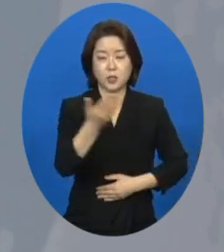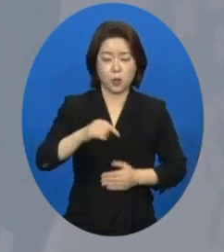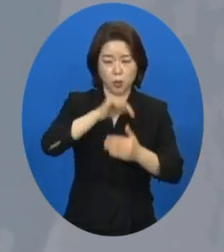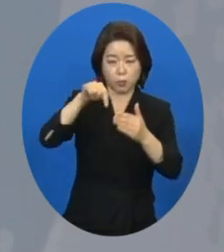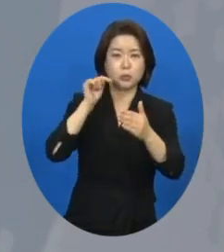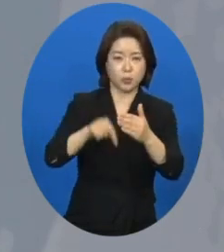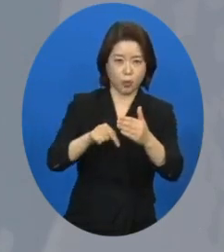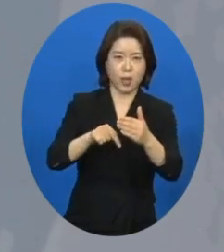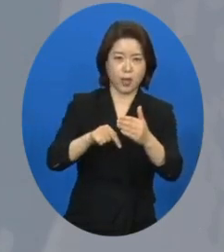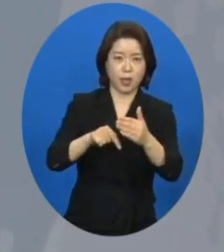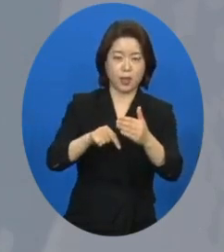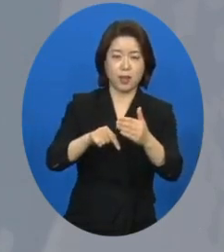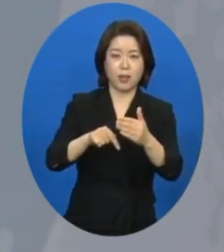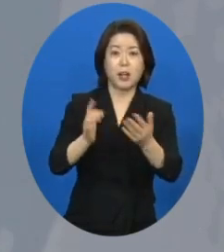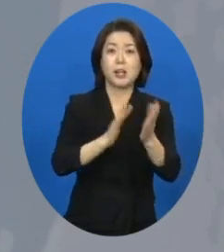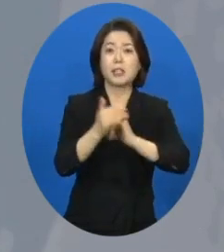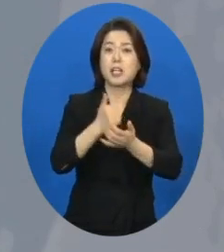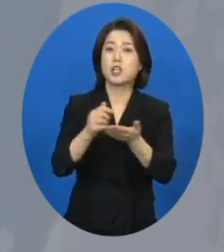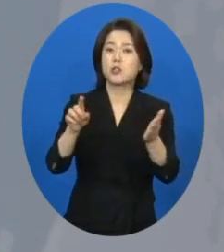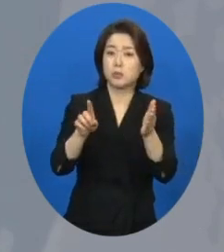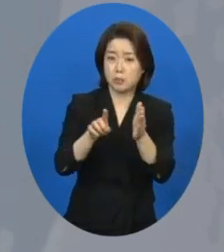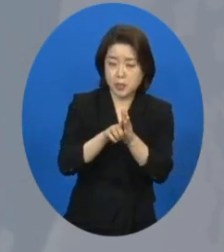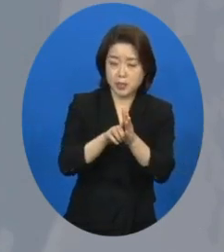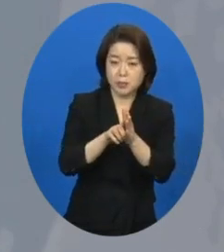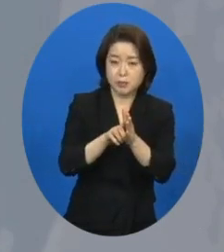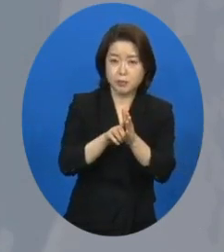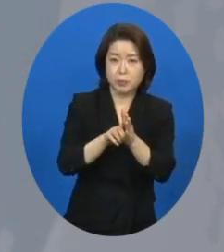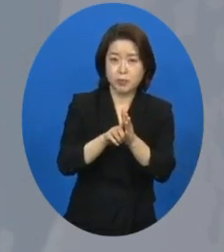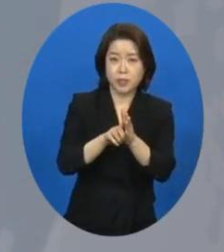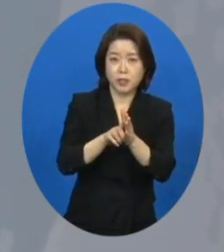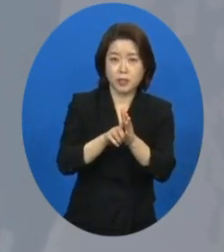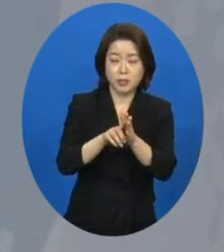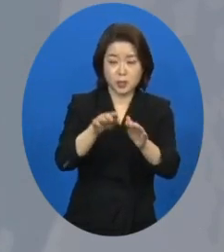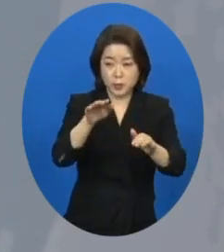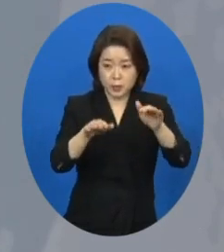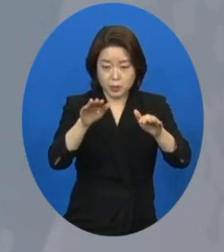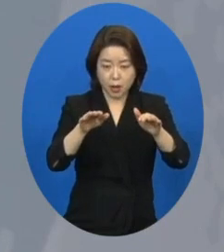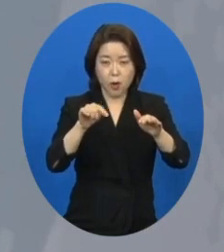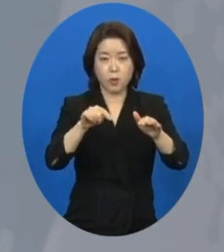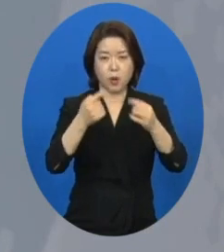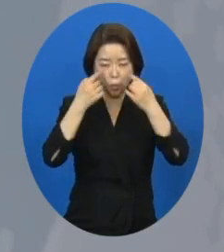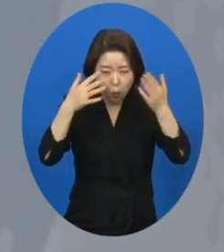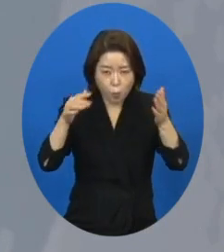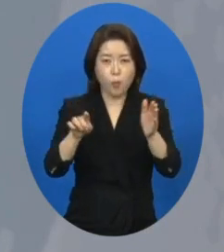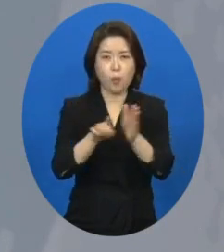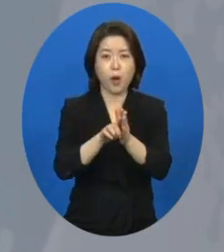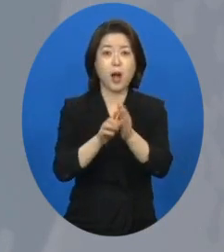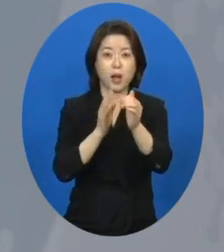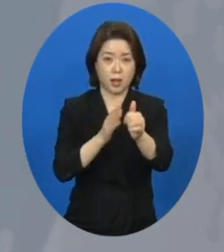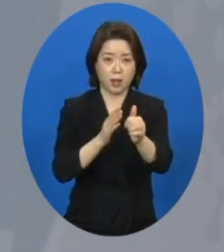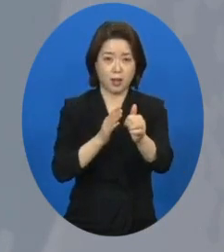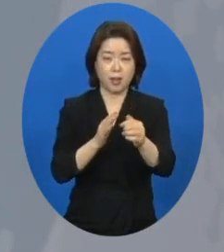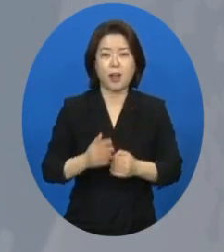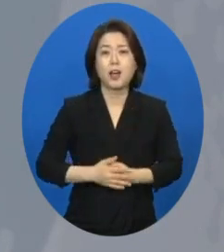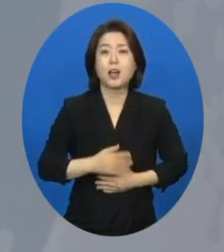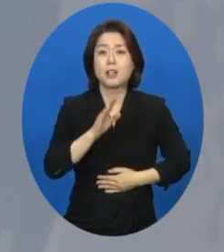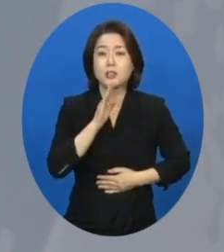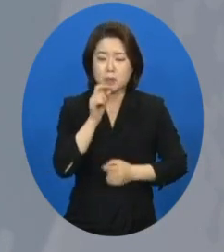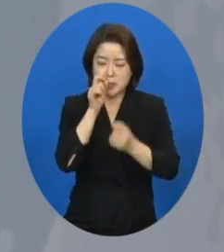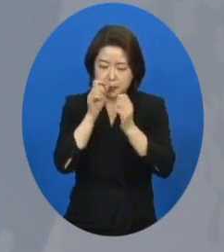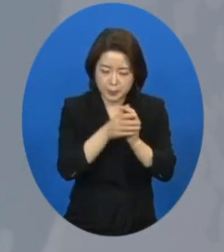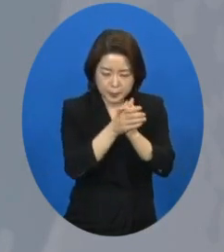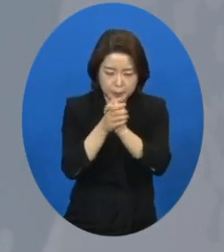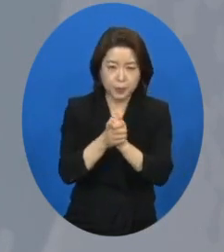안에 예수님을 믿는 믿음의 차원이 명확해지기를, 정말 예수님과 친밀히